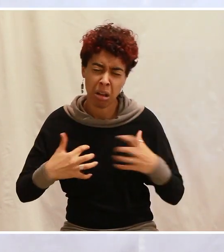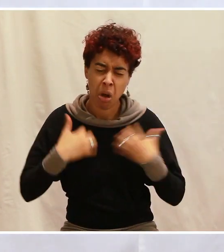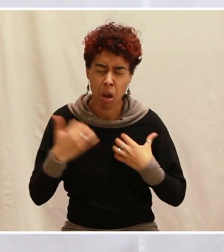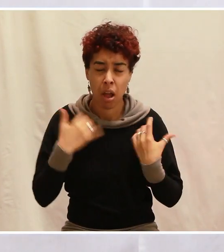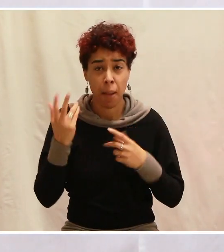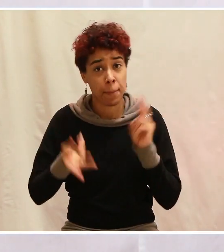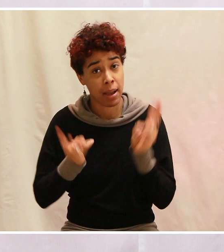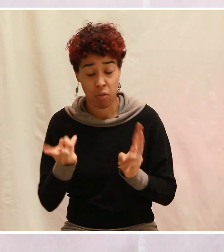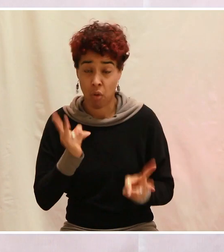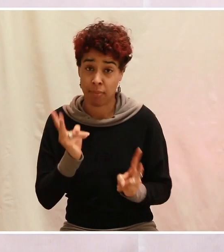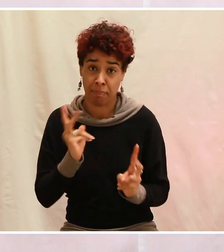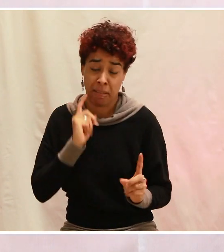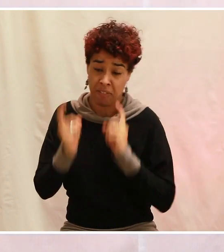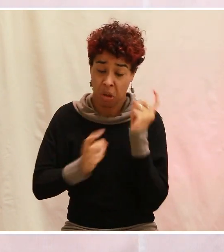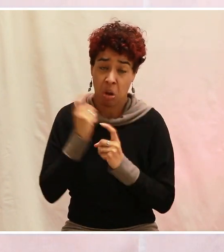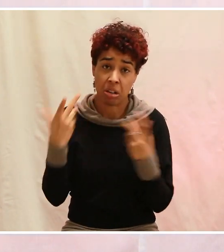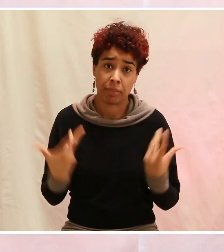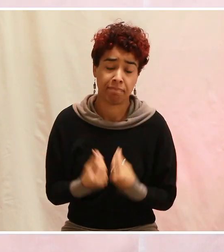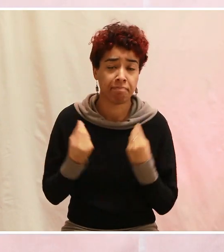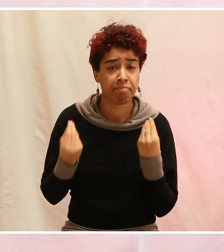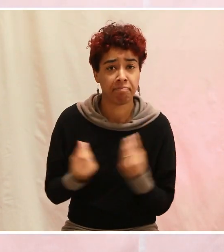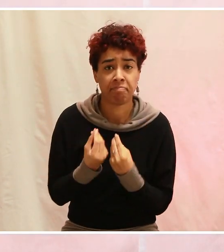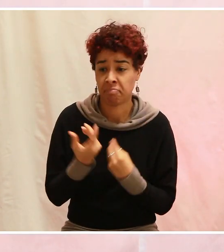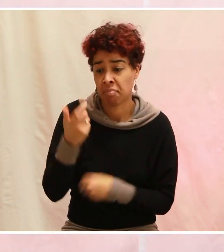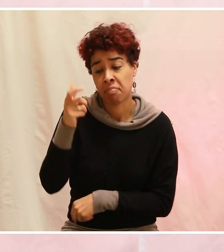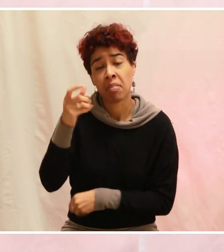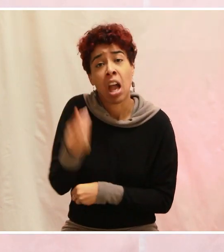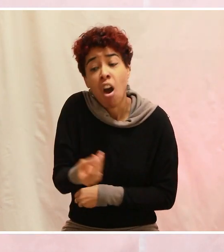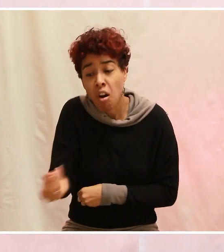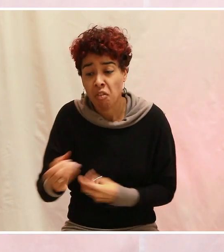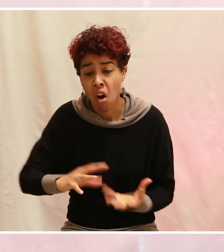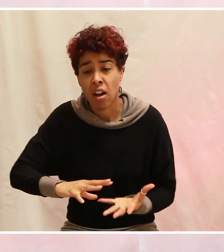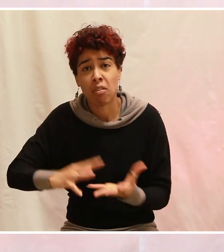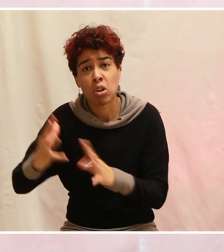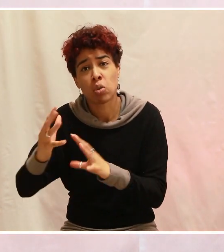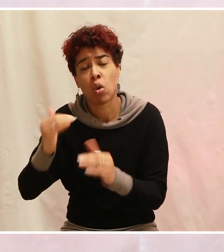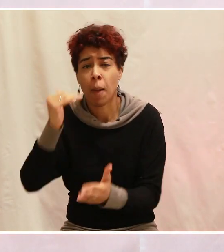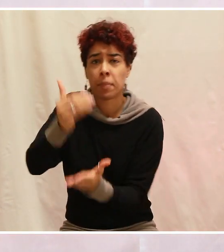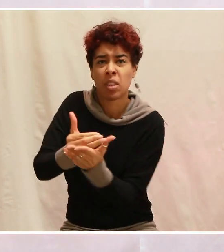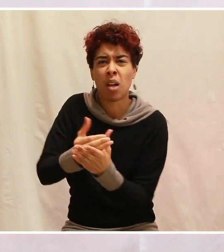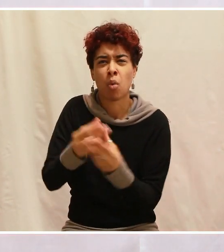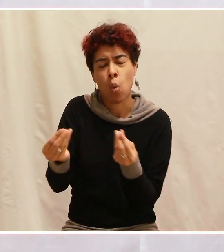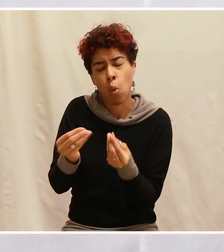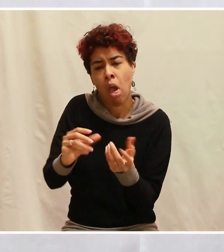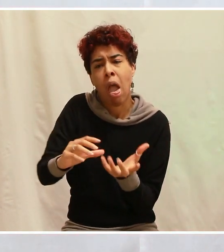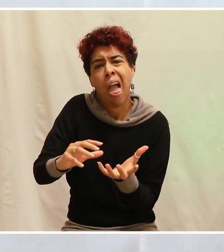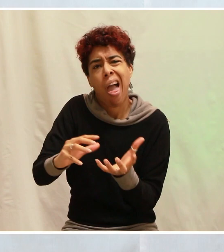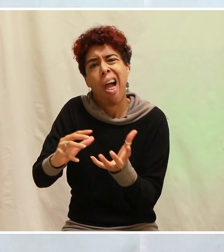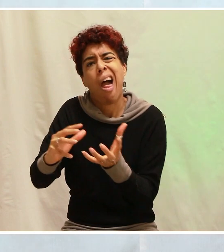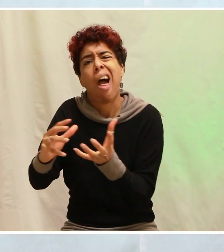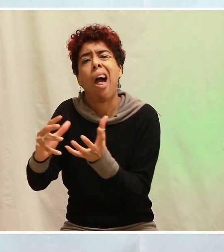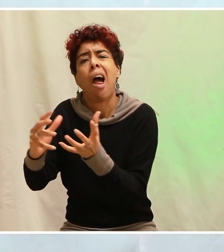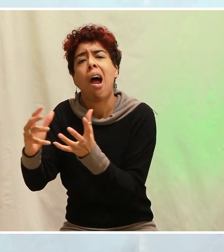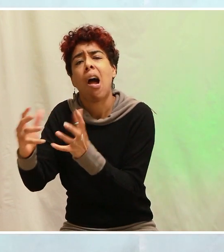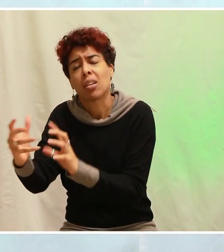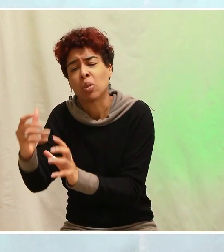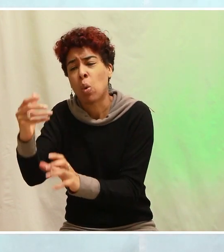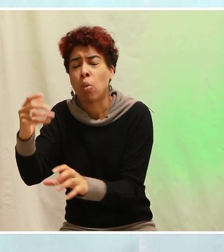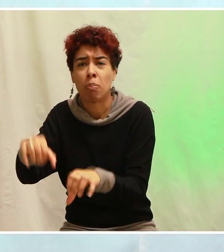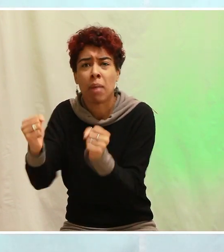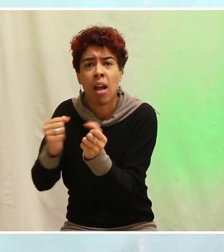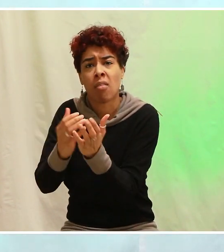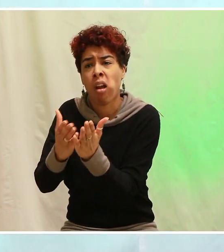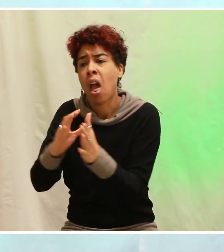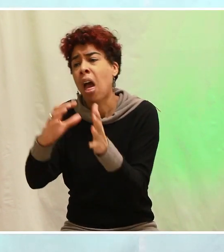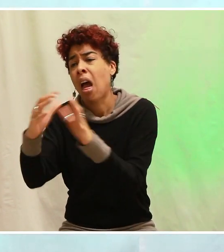de la violence malheureusement. Eh bien, l'évolution des enfants, elle est stoppée, ou elle est saccadée, ou elle est cassée, ou elle est